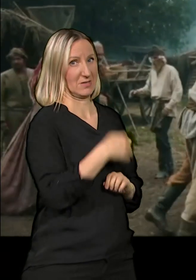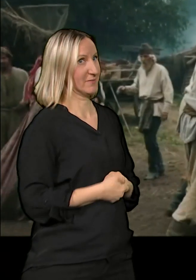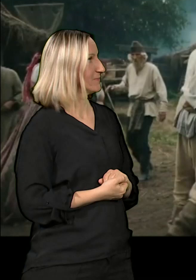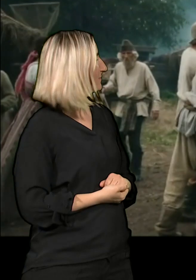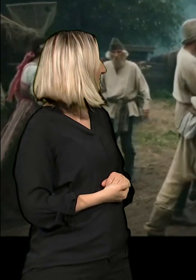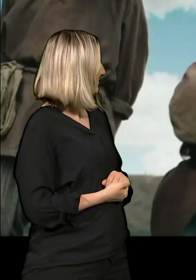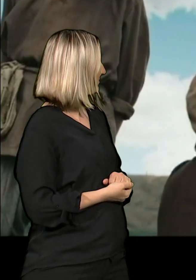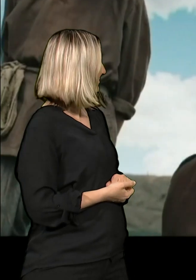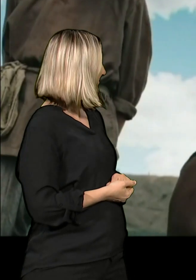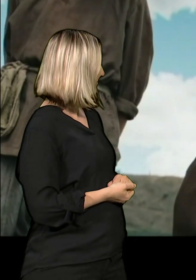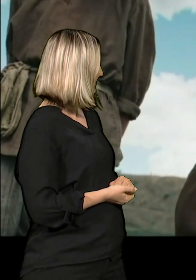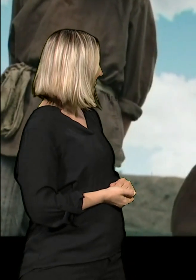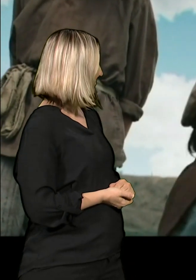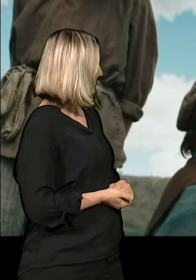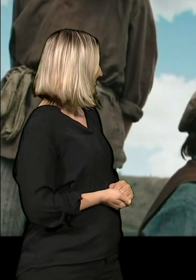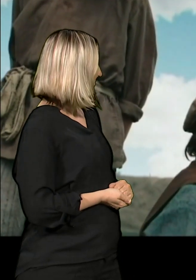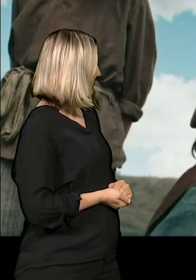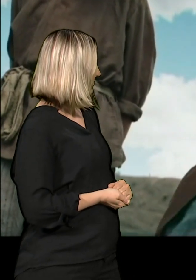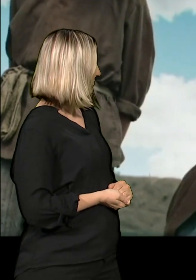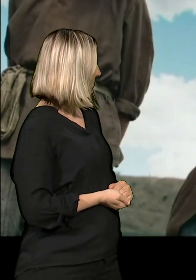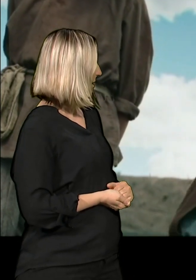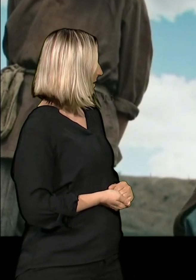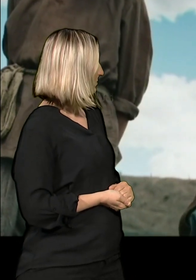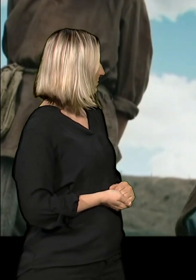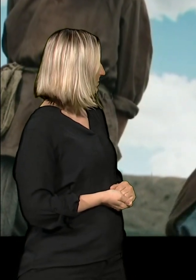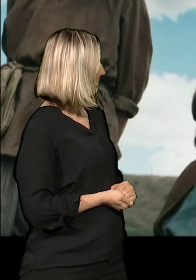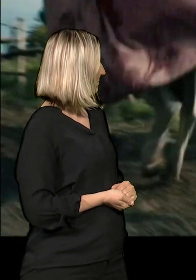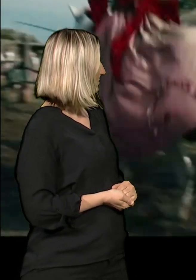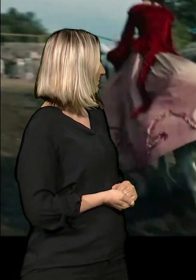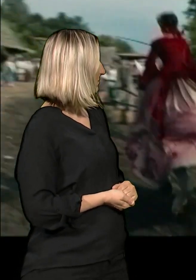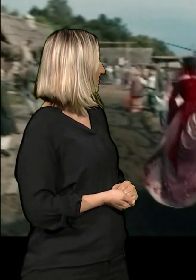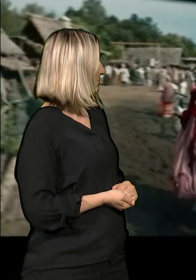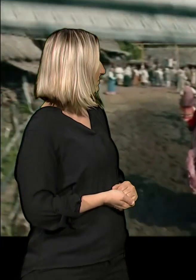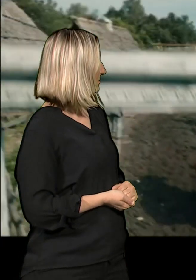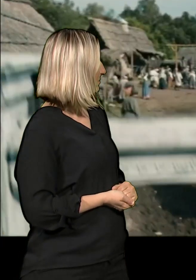Убийцы! Я готов на руку. Левую. Правую. Любую. Обе.